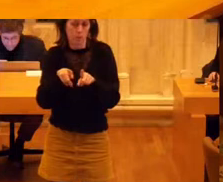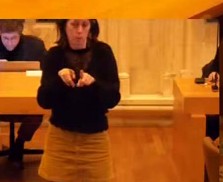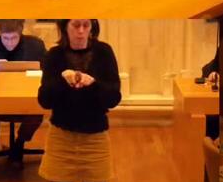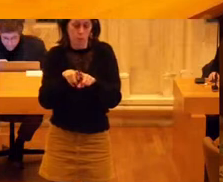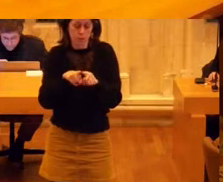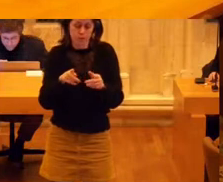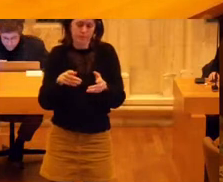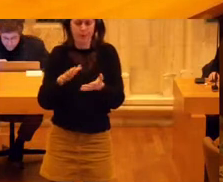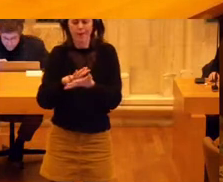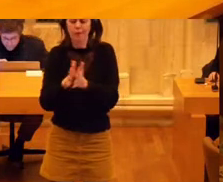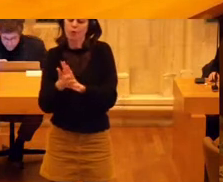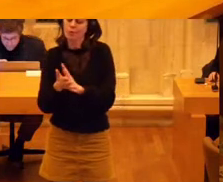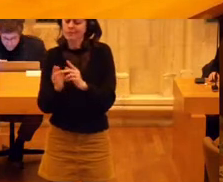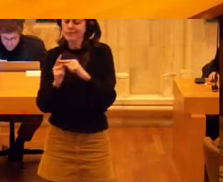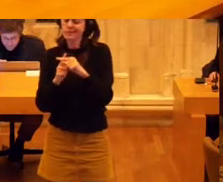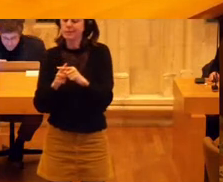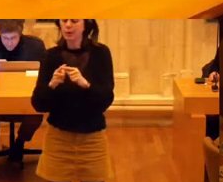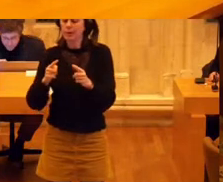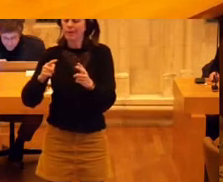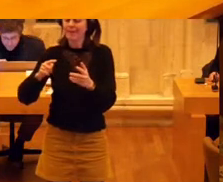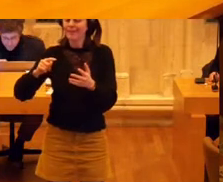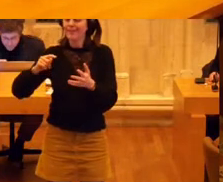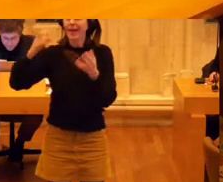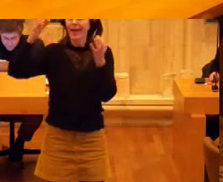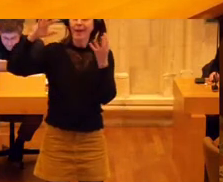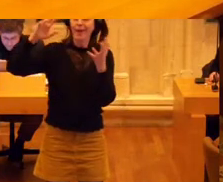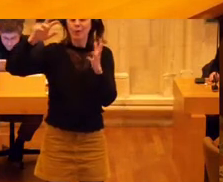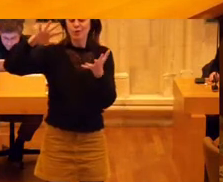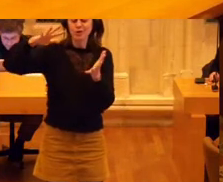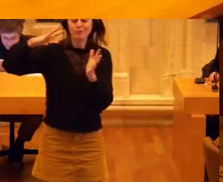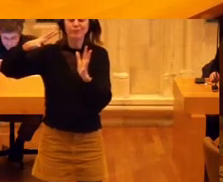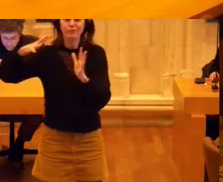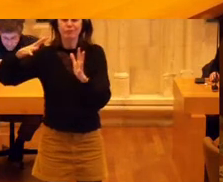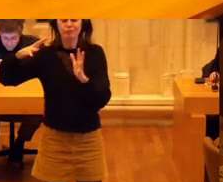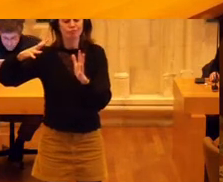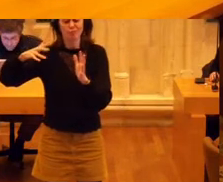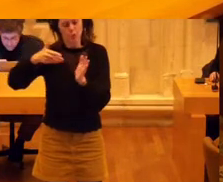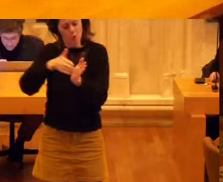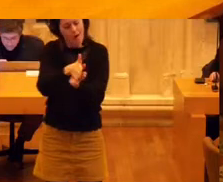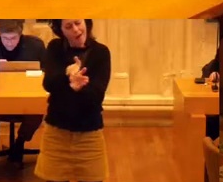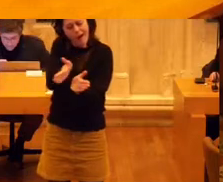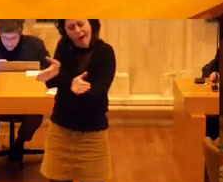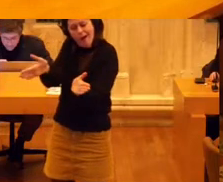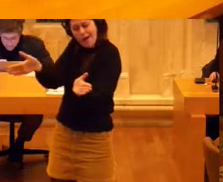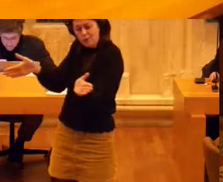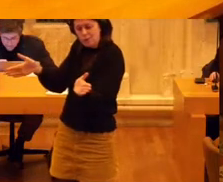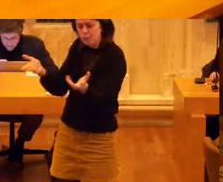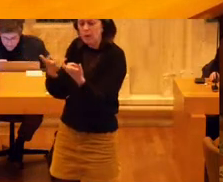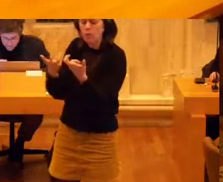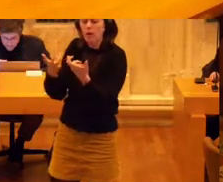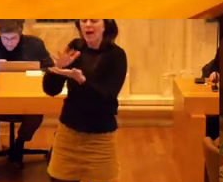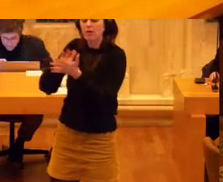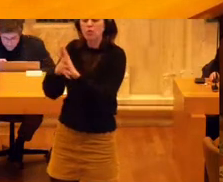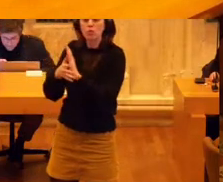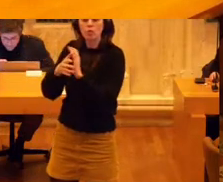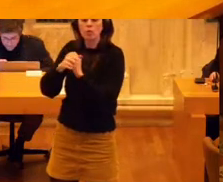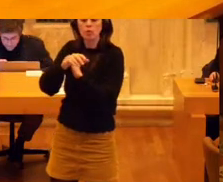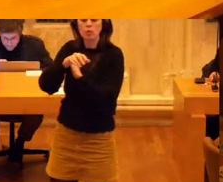transition écologique, ce qui était notre souhait, d'aller vers des associations comme le Tunnel, par exemple, qui ne sont pas des associations avec